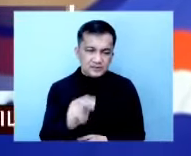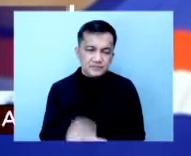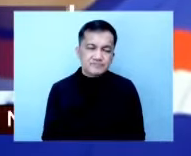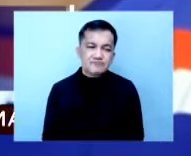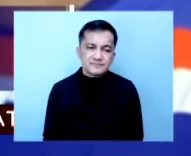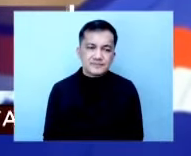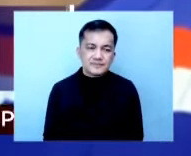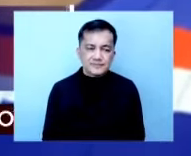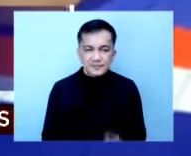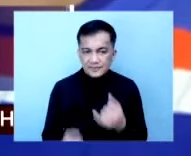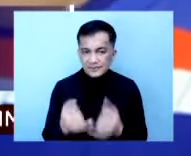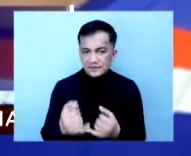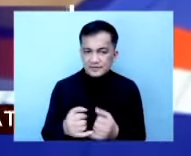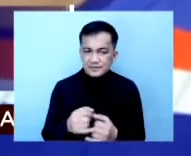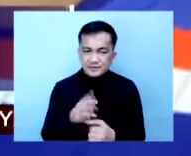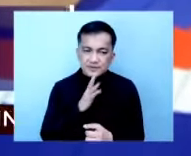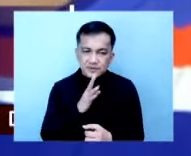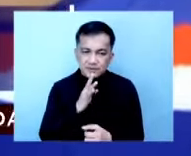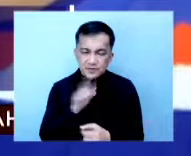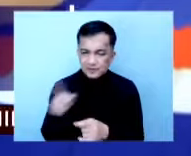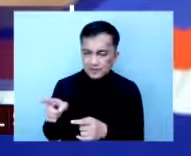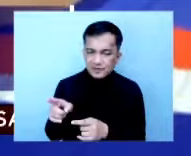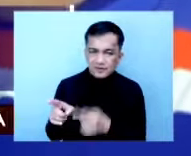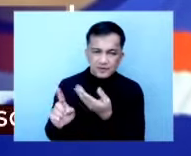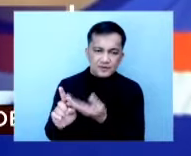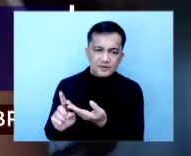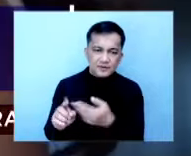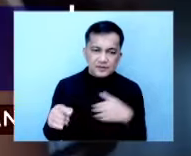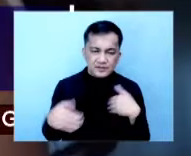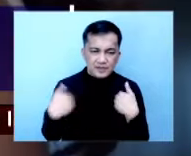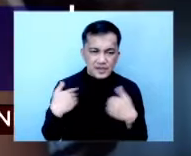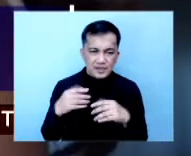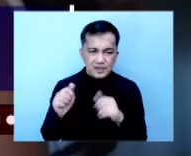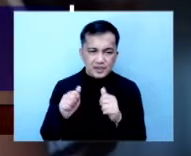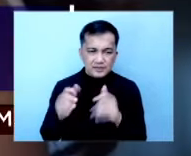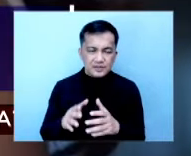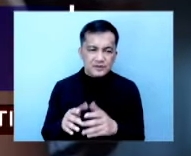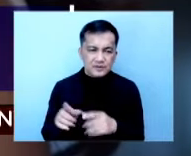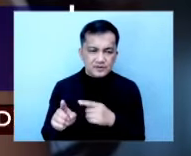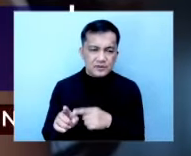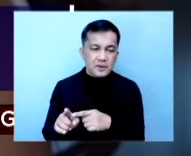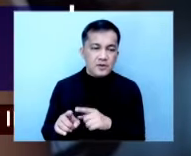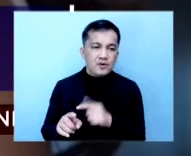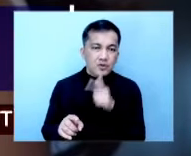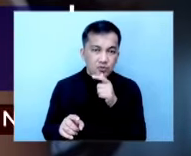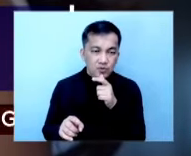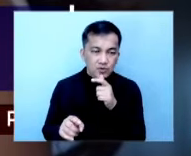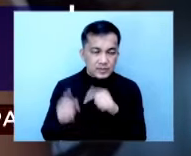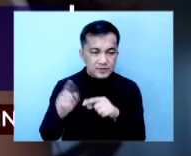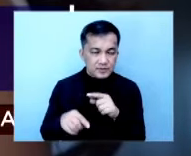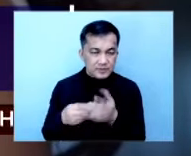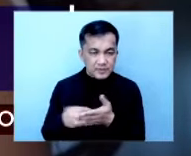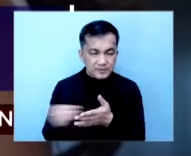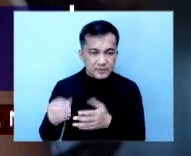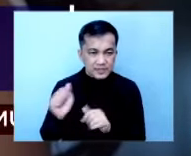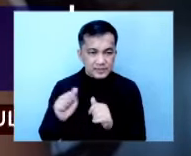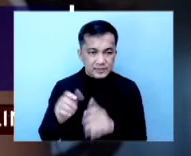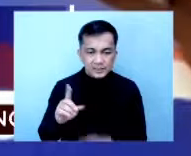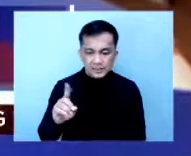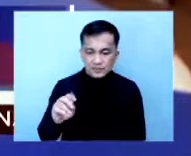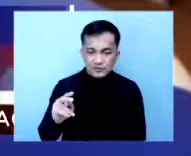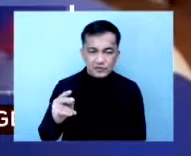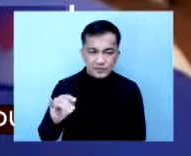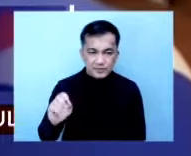sa nabanggit din ni Mama Ogs ang tinutukoy niyang young actor. Walang iba, kundi si Can't Buy Me Love star Donny